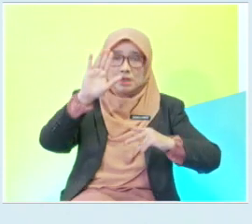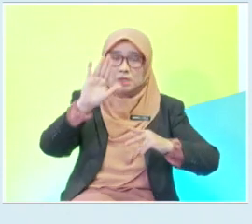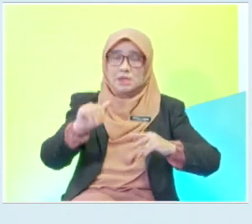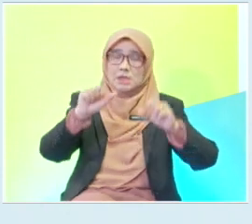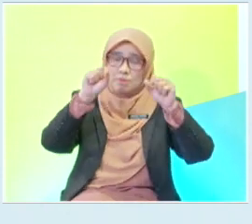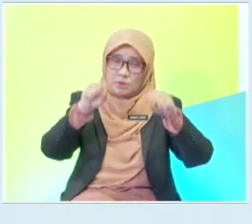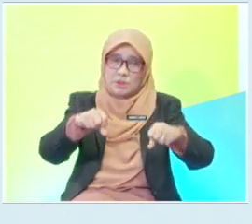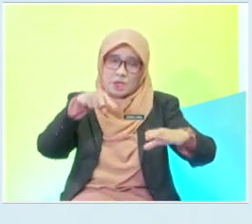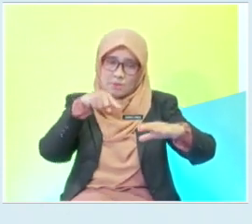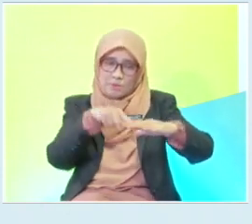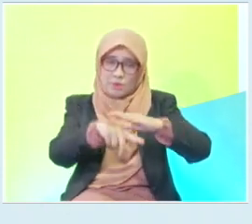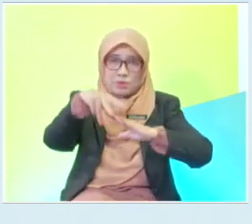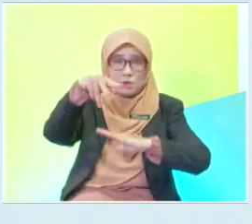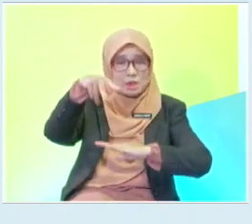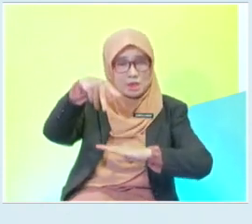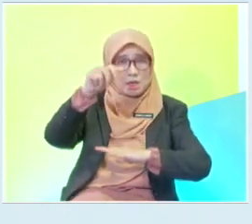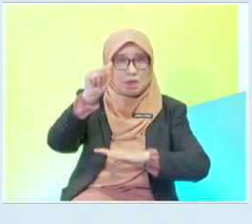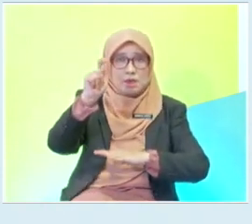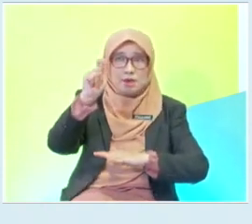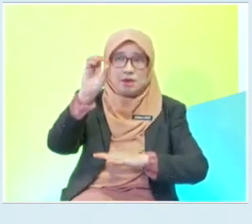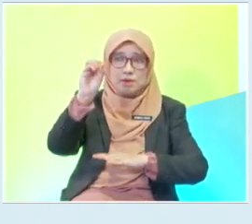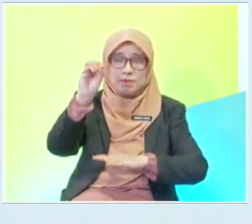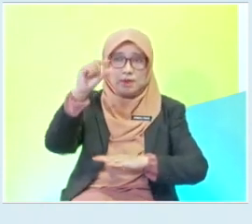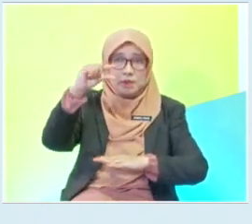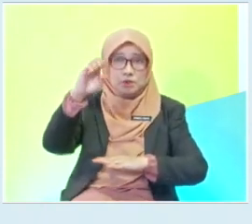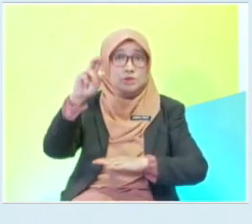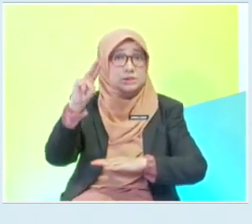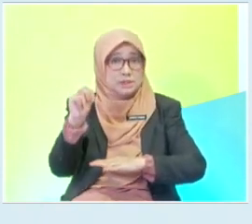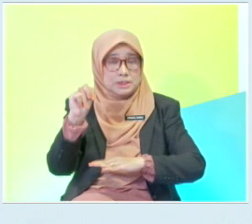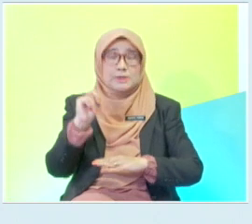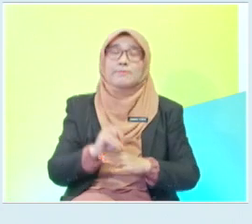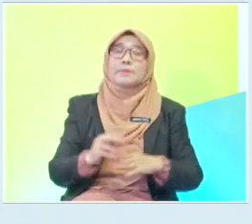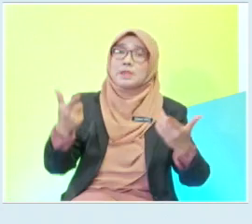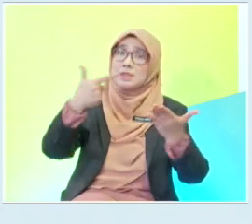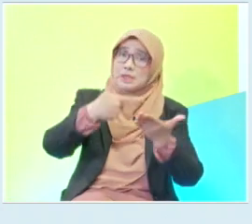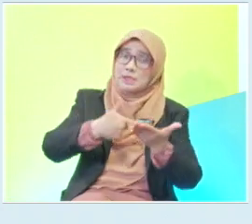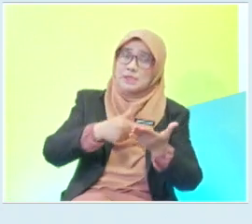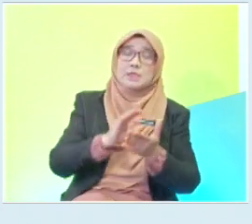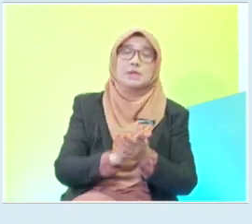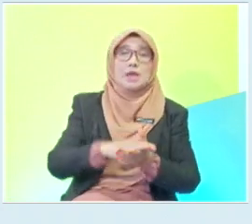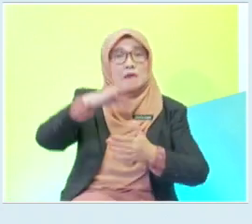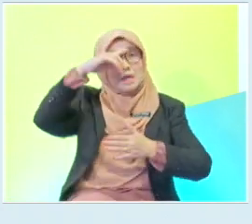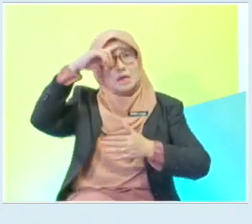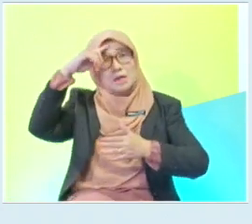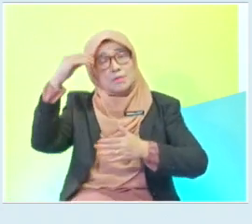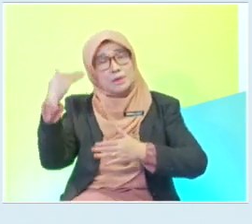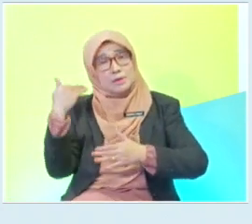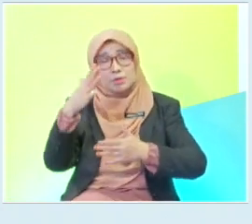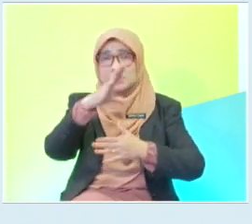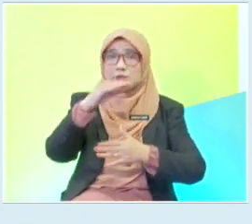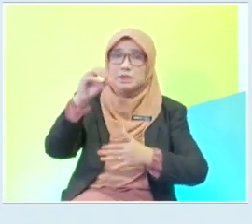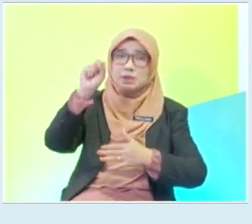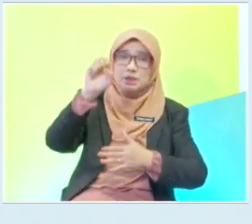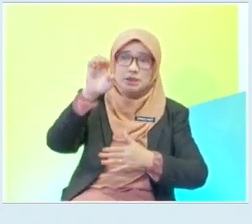tadi. Okey, baik. Selain daripada kulit, peluh dan sebum, badan kita juga